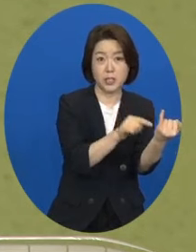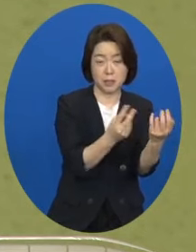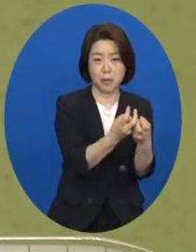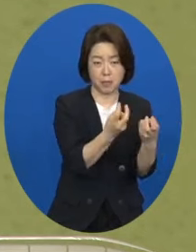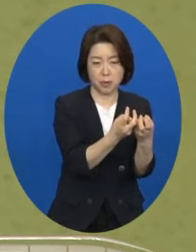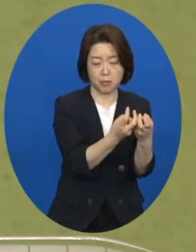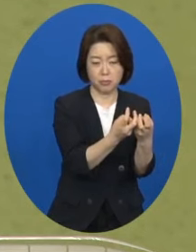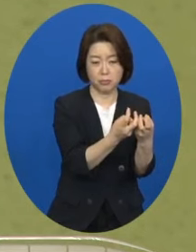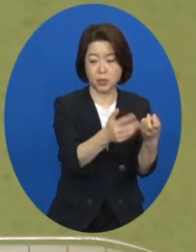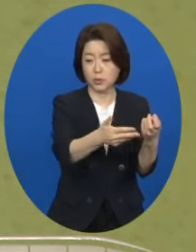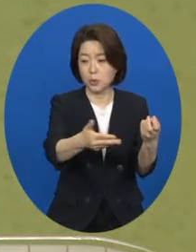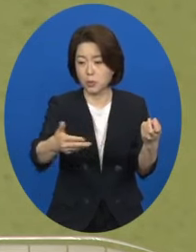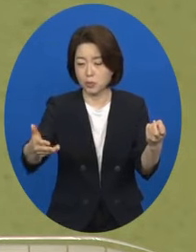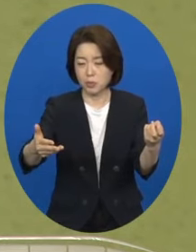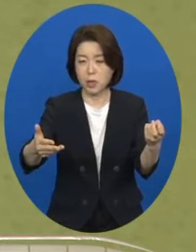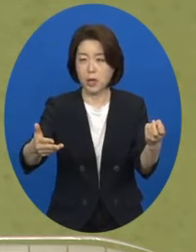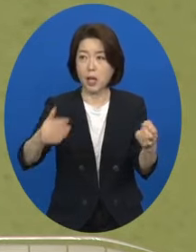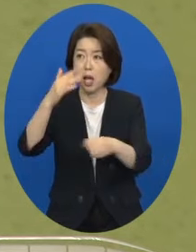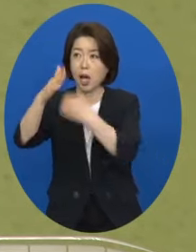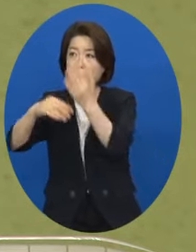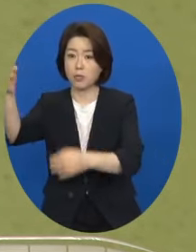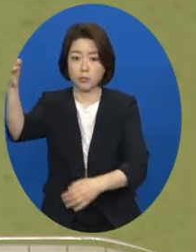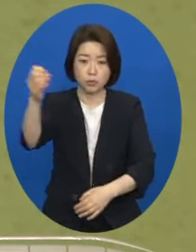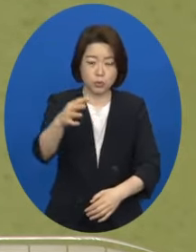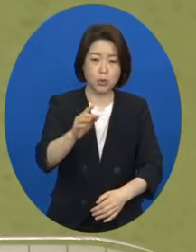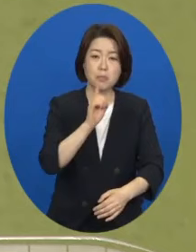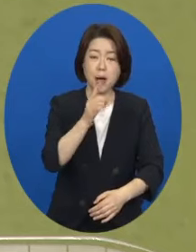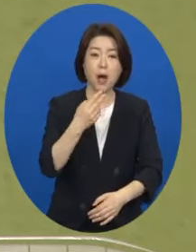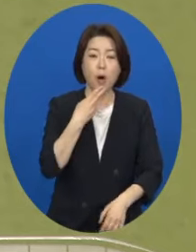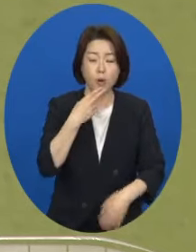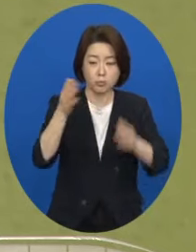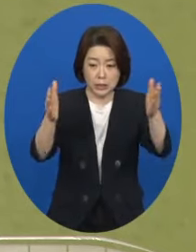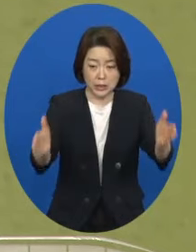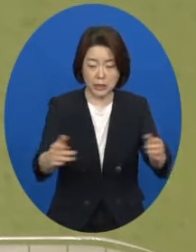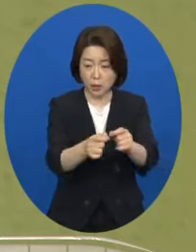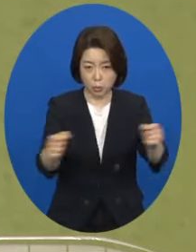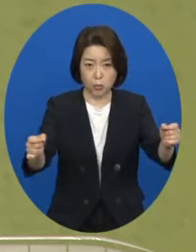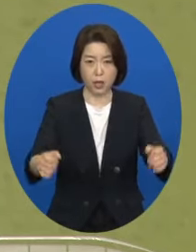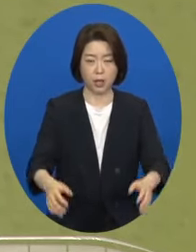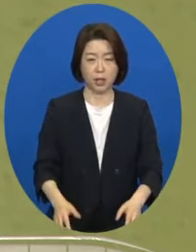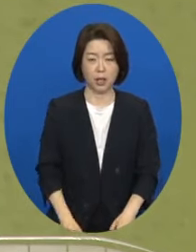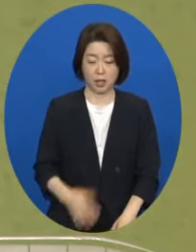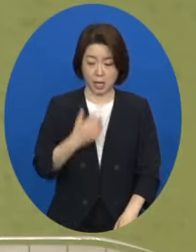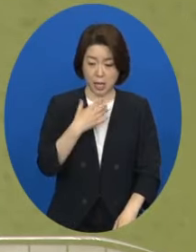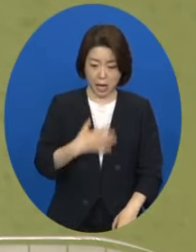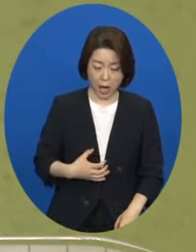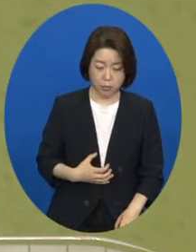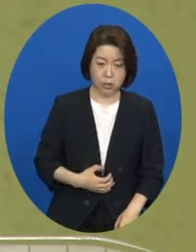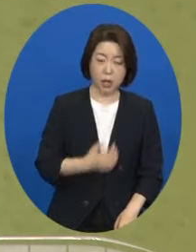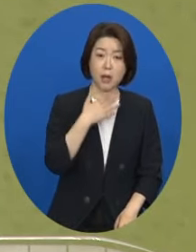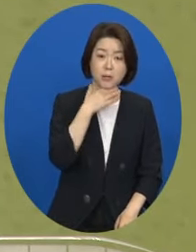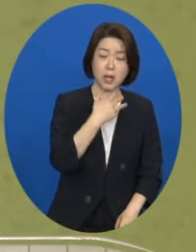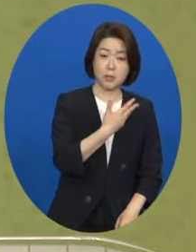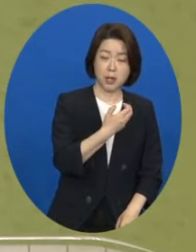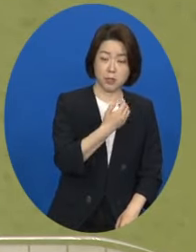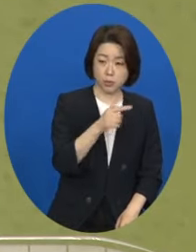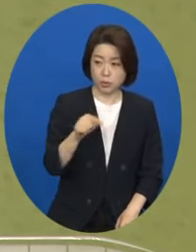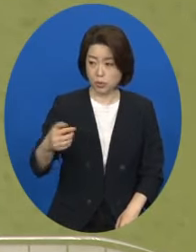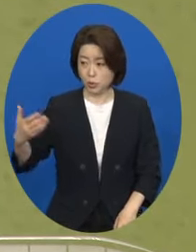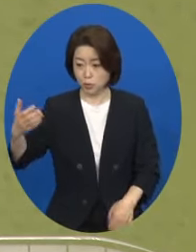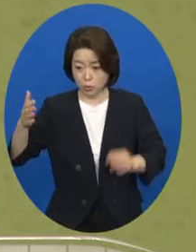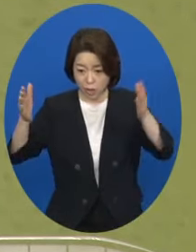흘러요. 하나님 말씀 안 하십니다. 그래서 아브라함의 인생에 86세에서 99세 사이가 없어요. 성경에 기록이 안 돼